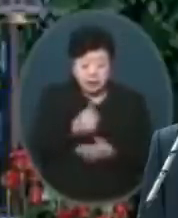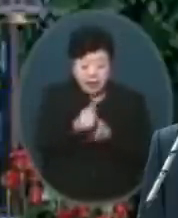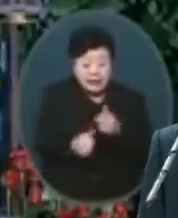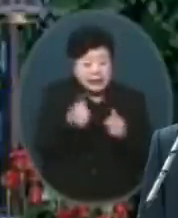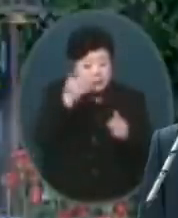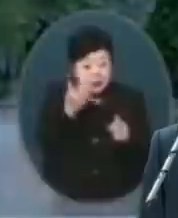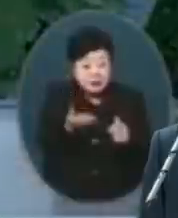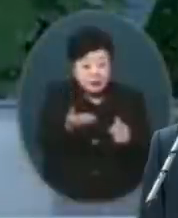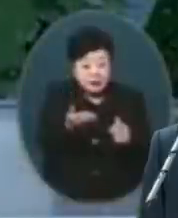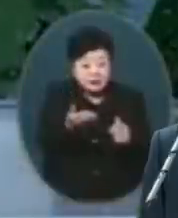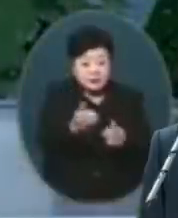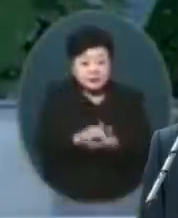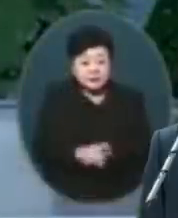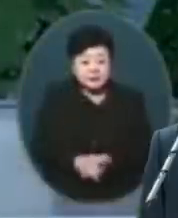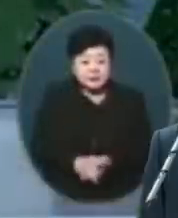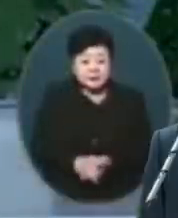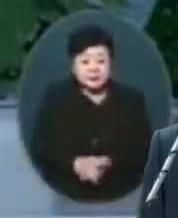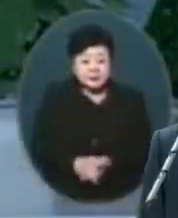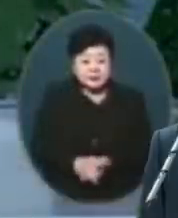하나님께서는